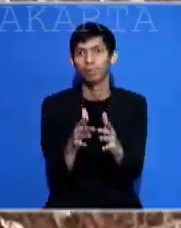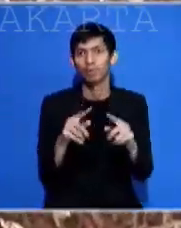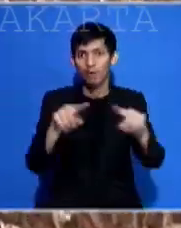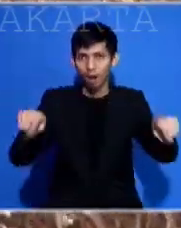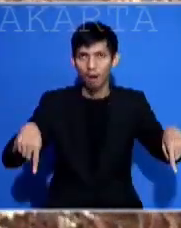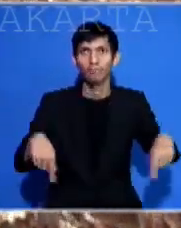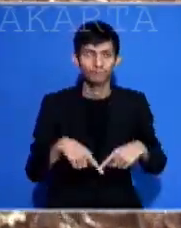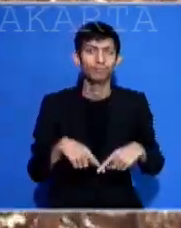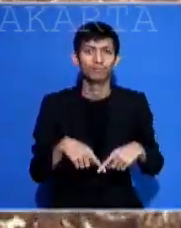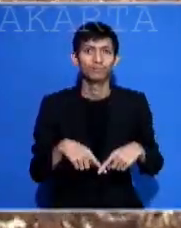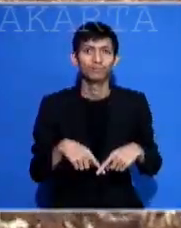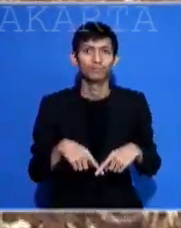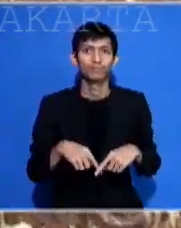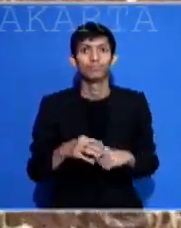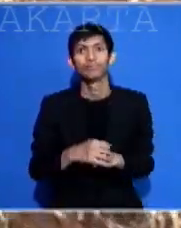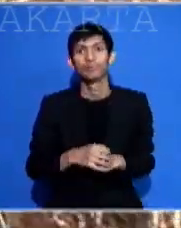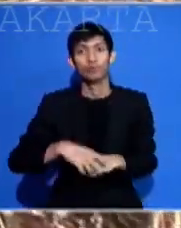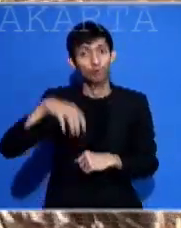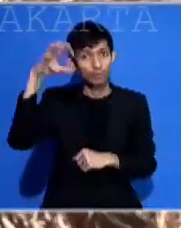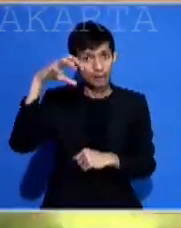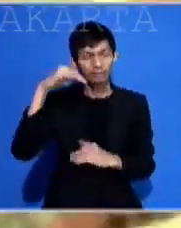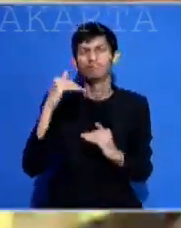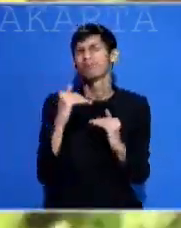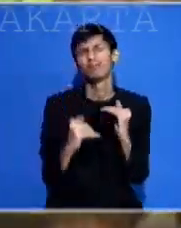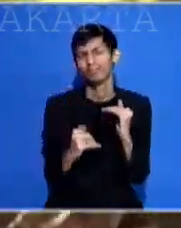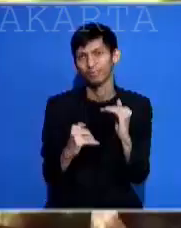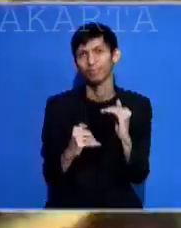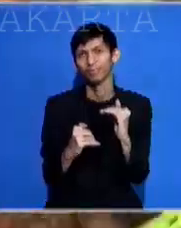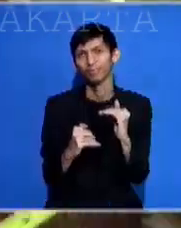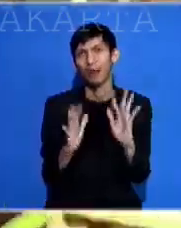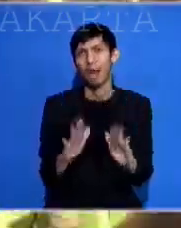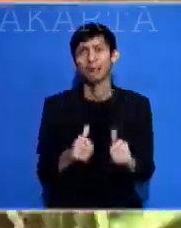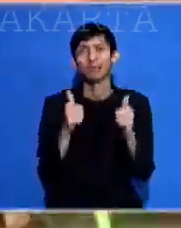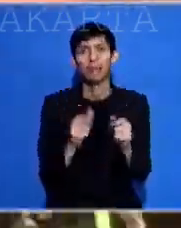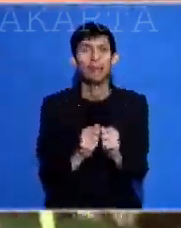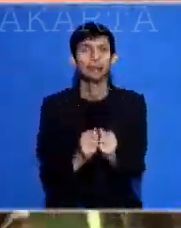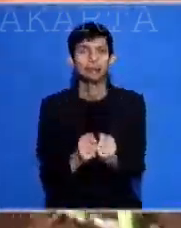sak tengahing curah hujan ingkang andhap Nardi ngakeni bilih asiling panen kacang